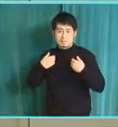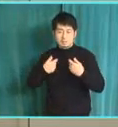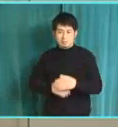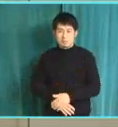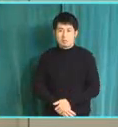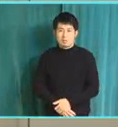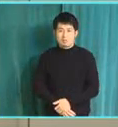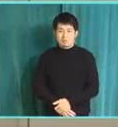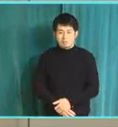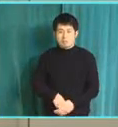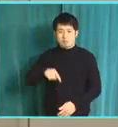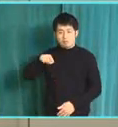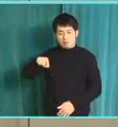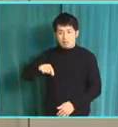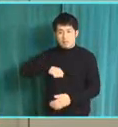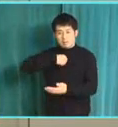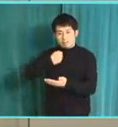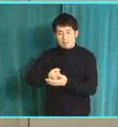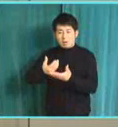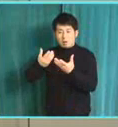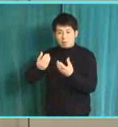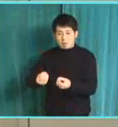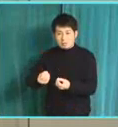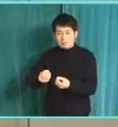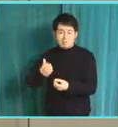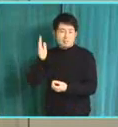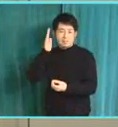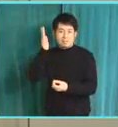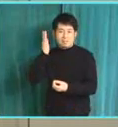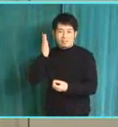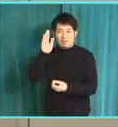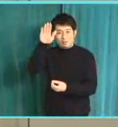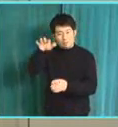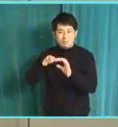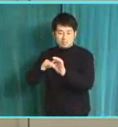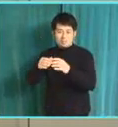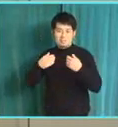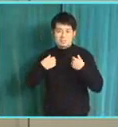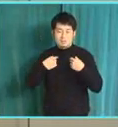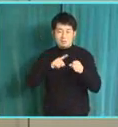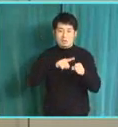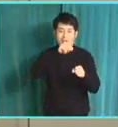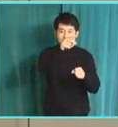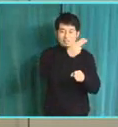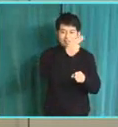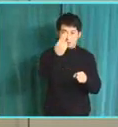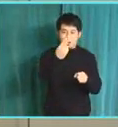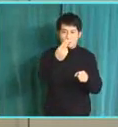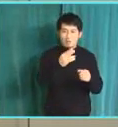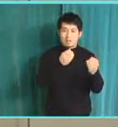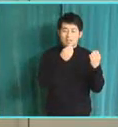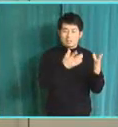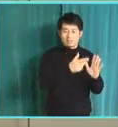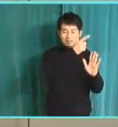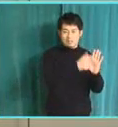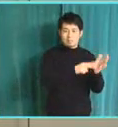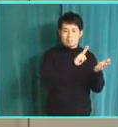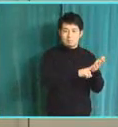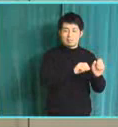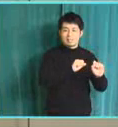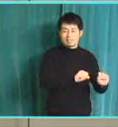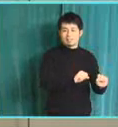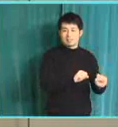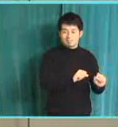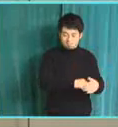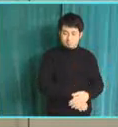それが一つ形になったなって今年思いましたので、また来年度はもう一つ違う柱を立ててと、でそれがまた2年